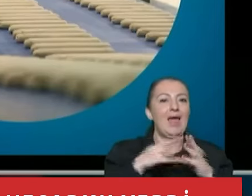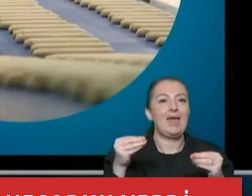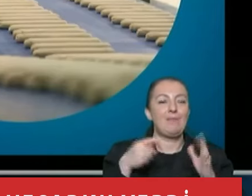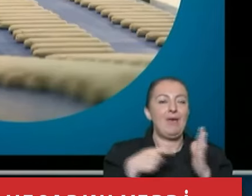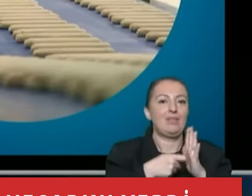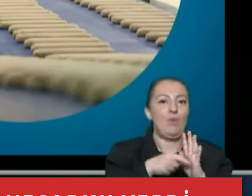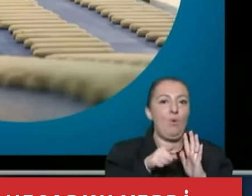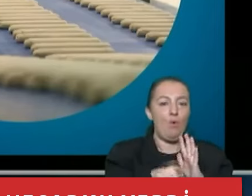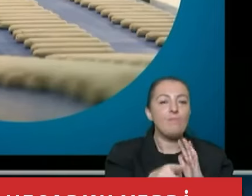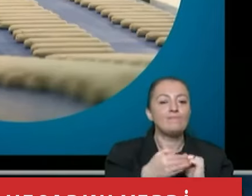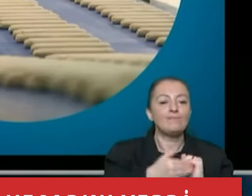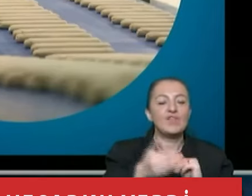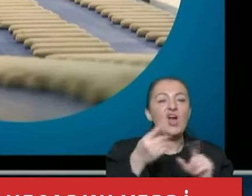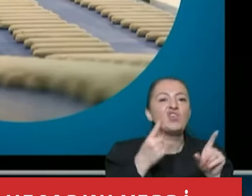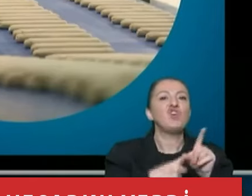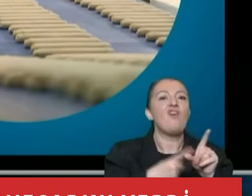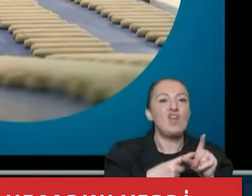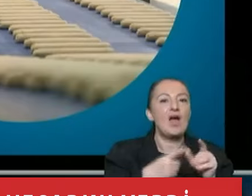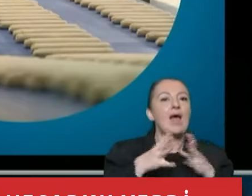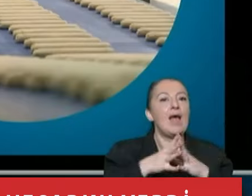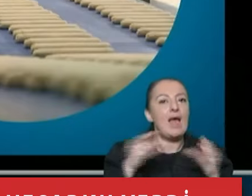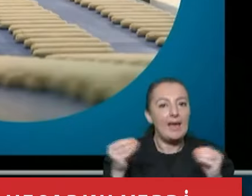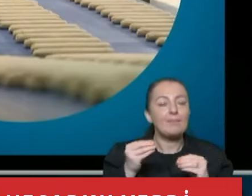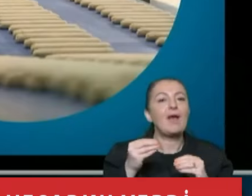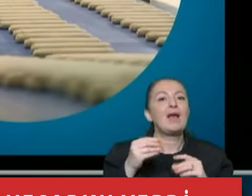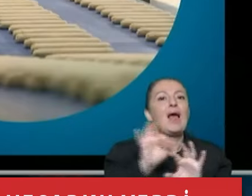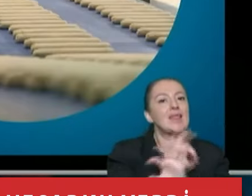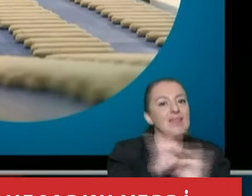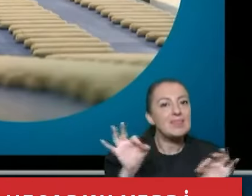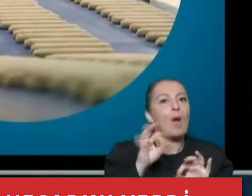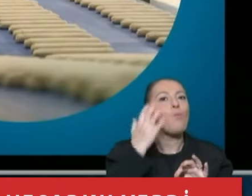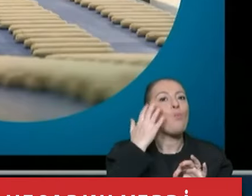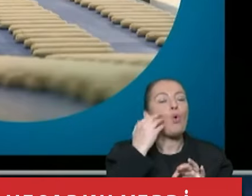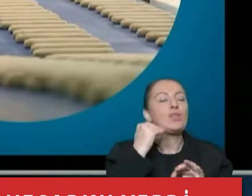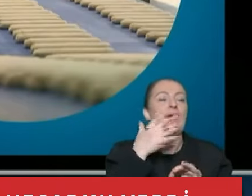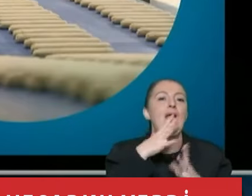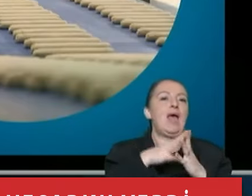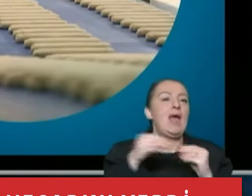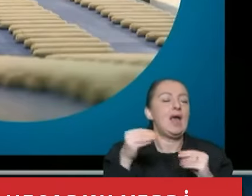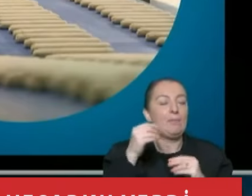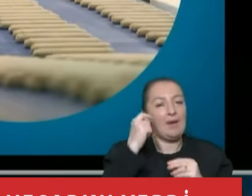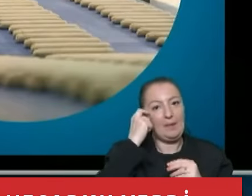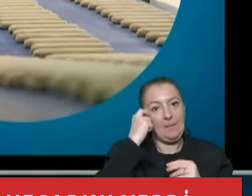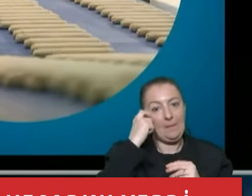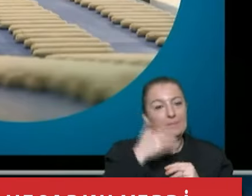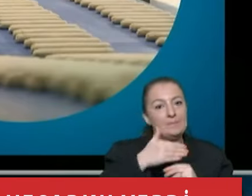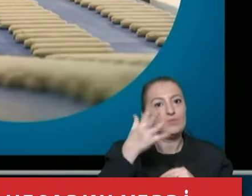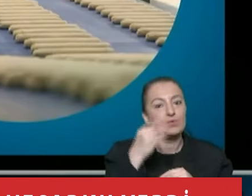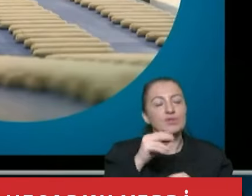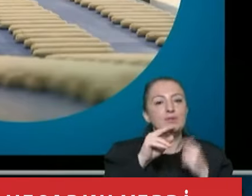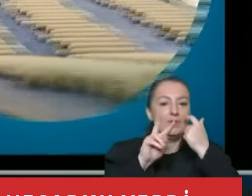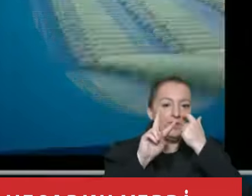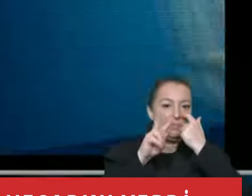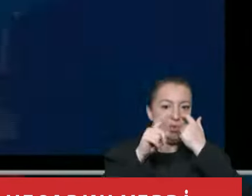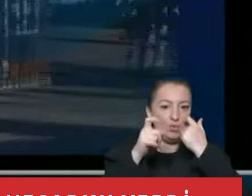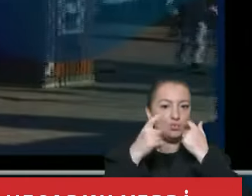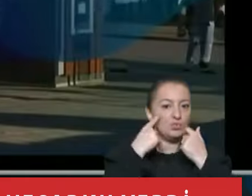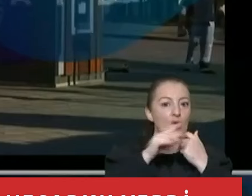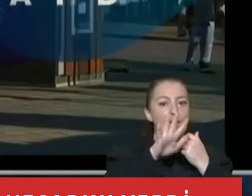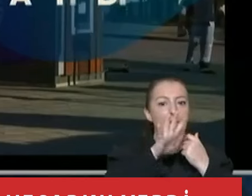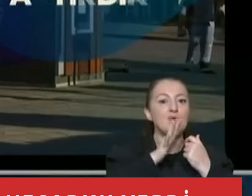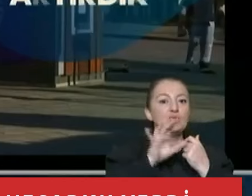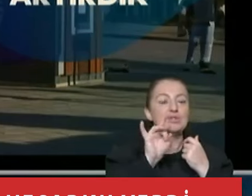dönemde Çavdarlı ekmek ve tam buğday ekmeğinde üretimi planlanmaktadır 2019 yılında 550 adet olan Halk